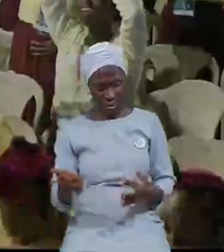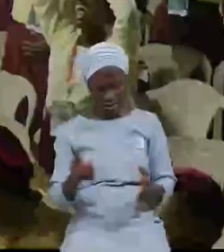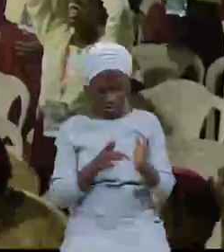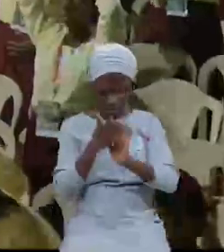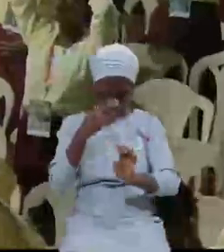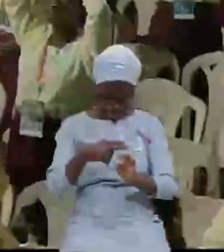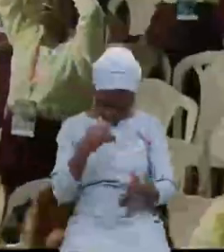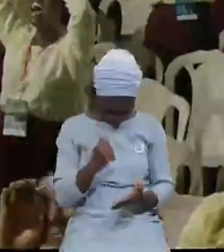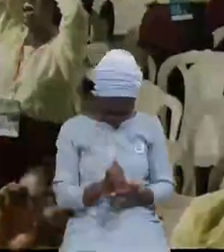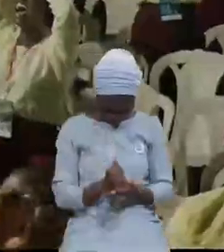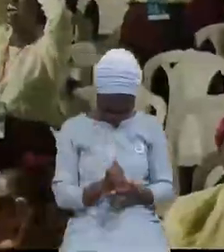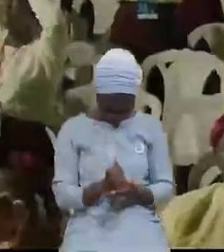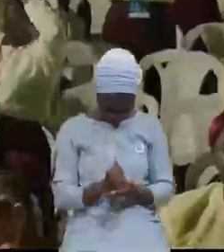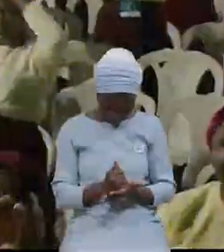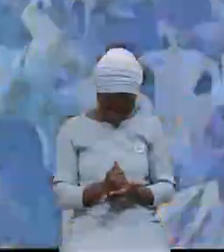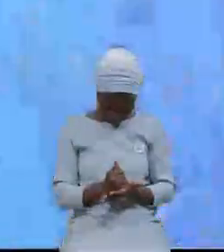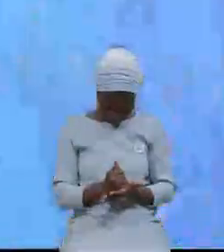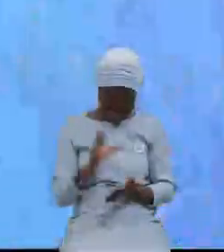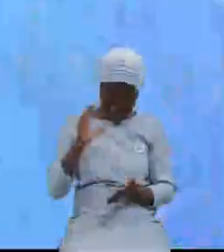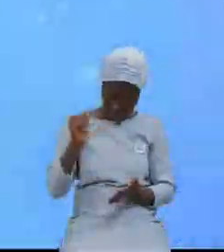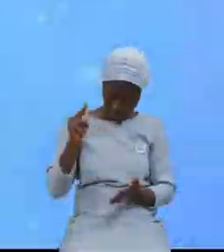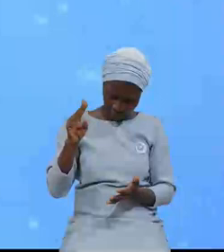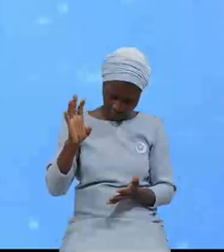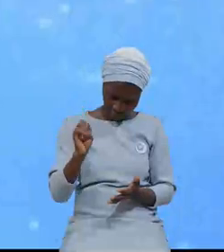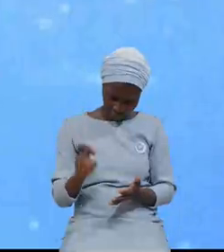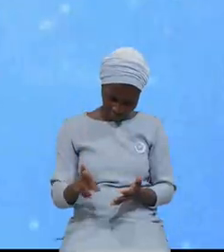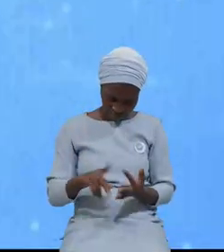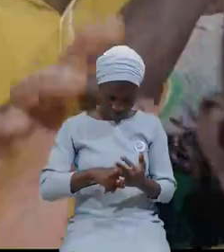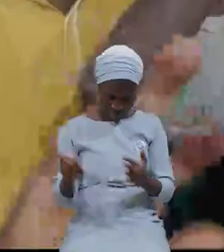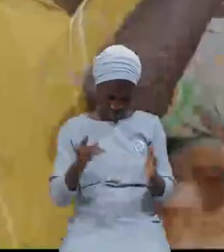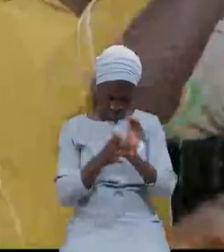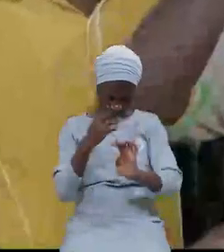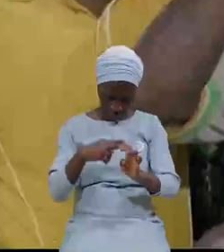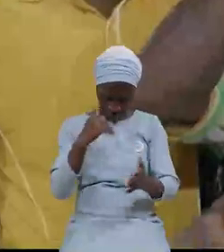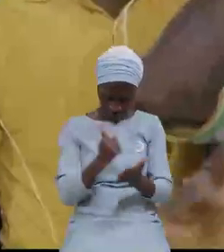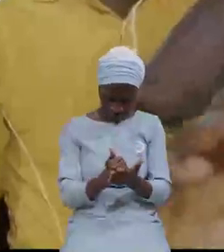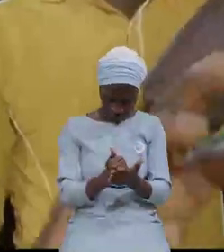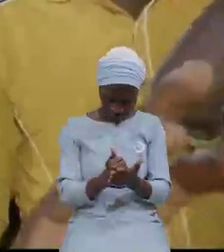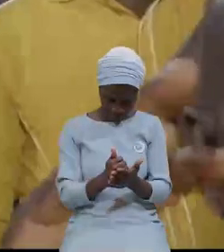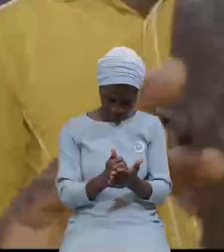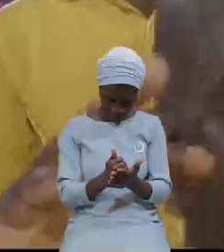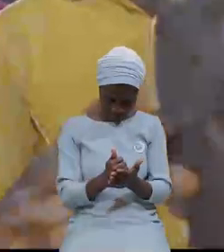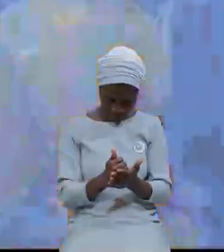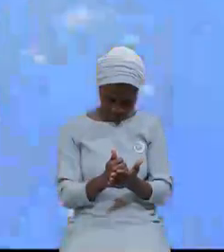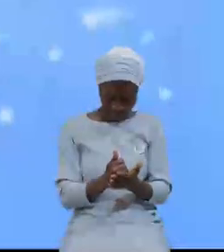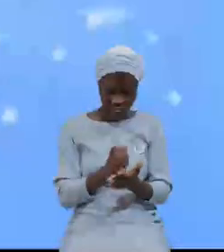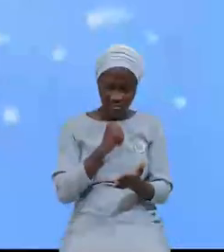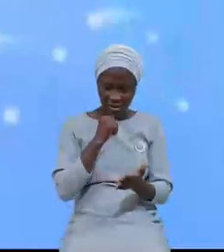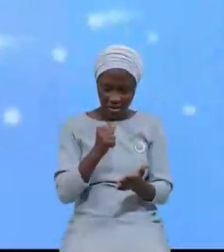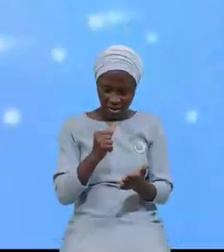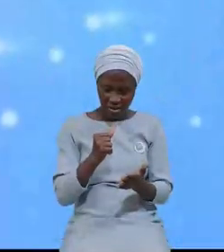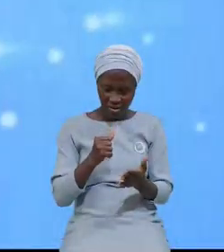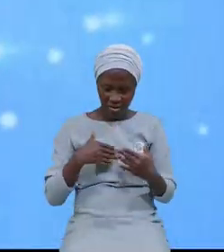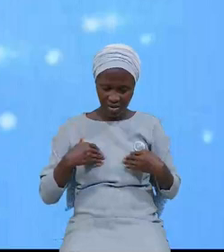sortez au nom de Jésus cancer sort au nom de Jésus les